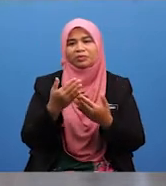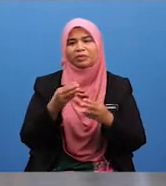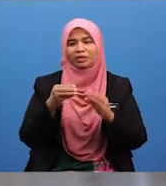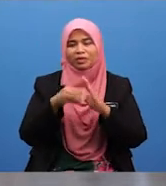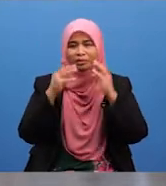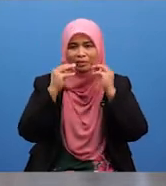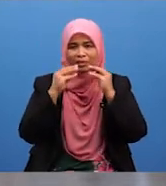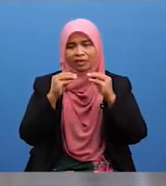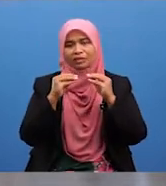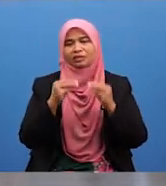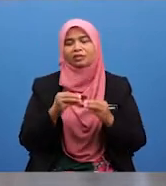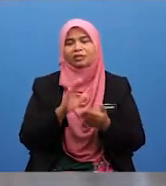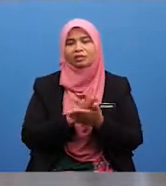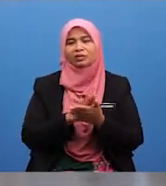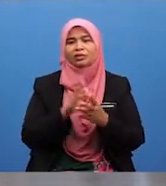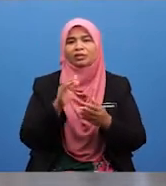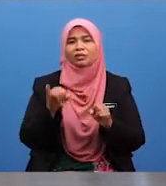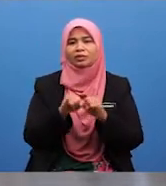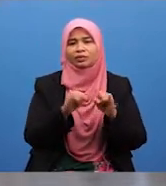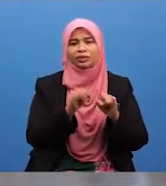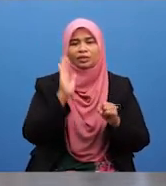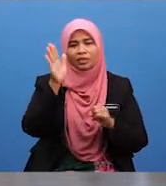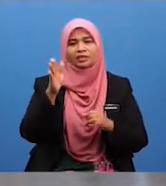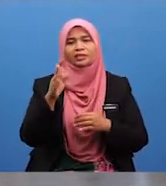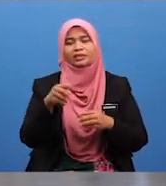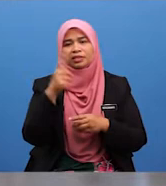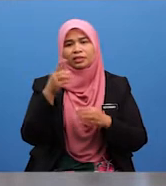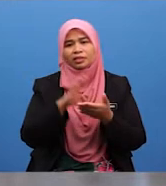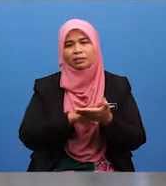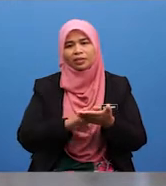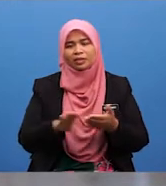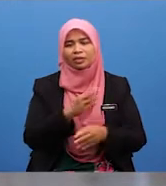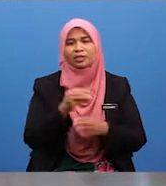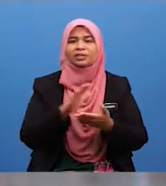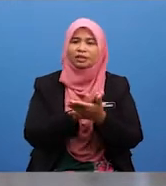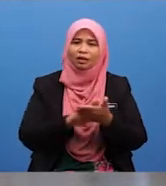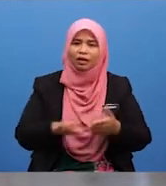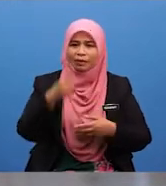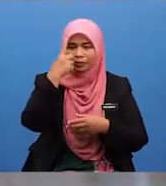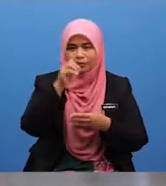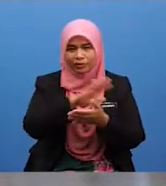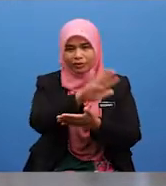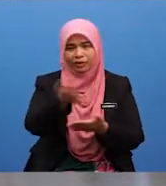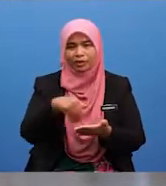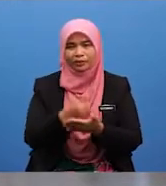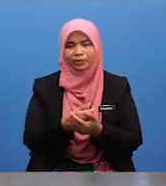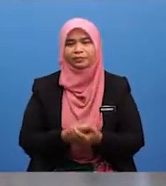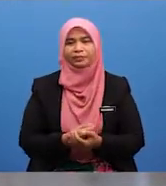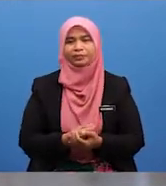dan sekolah akan sentiasa bersih dan selamat untuk semua. Betul kan?